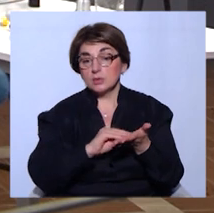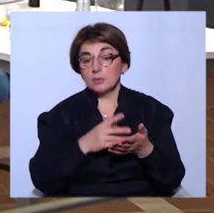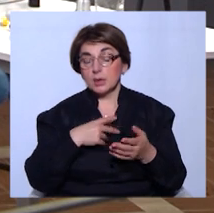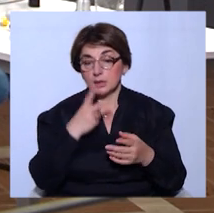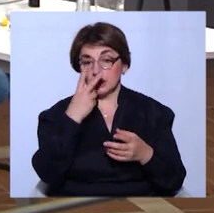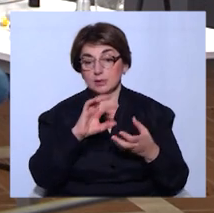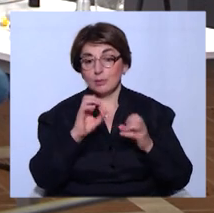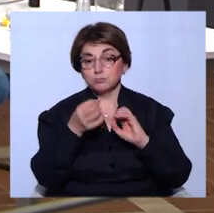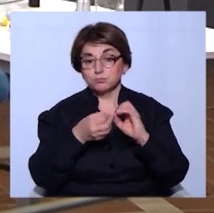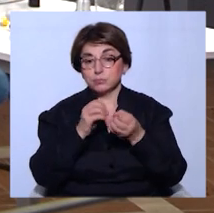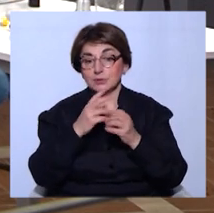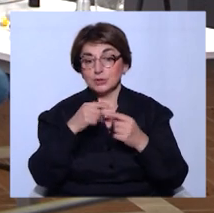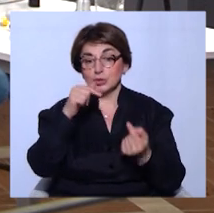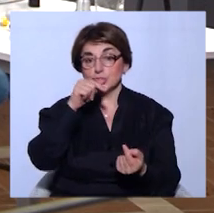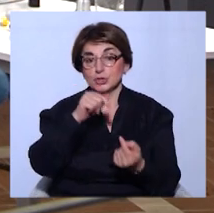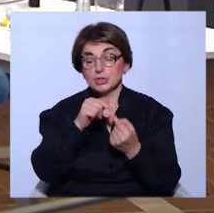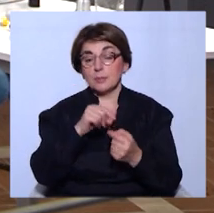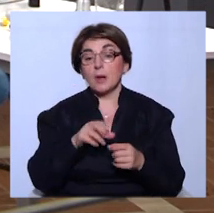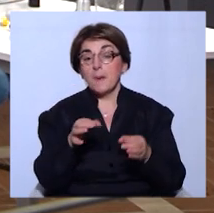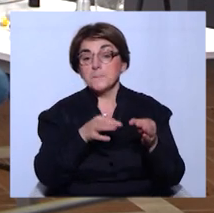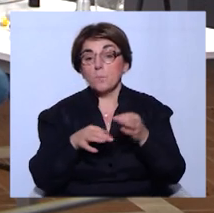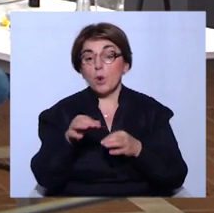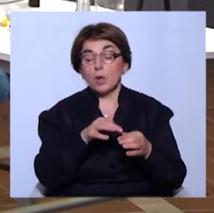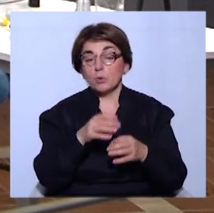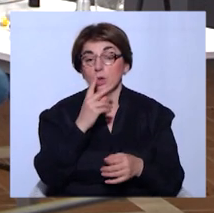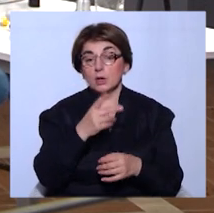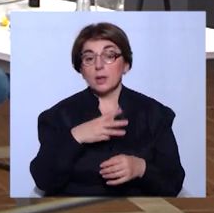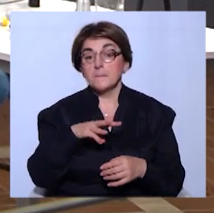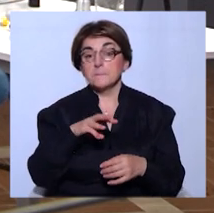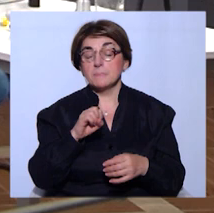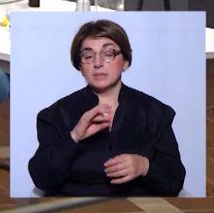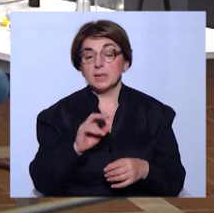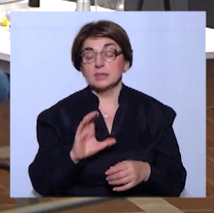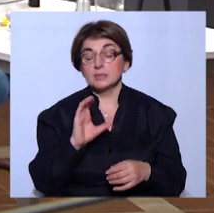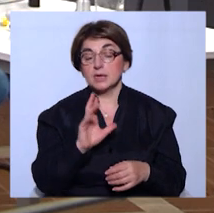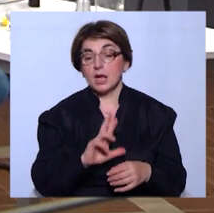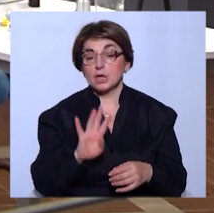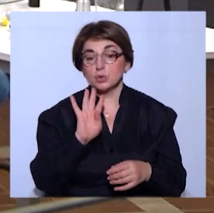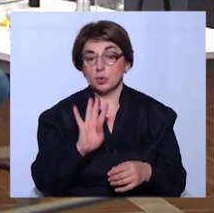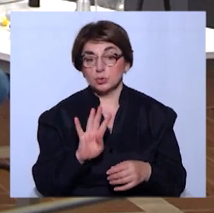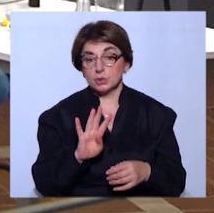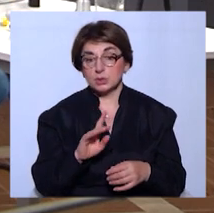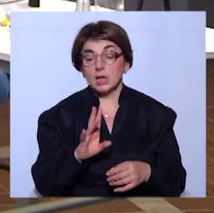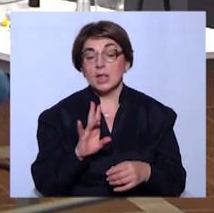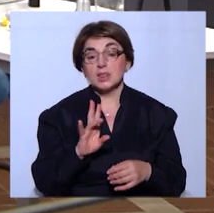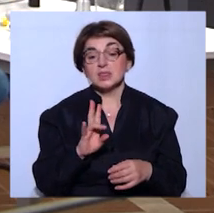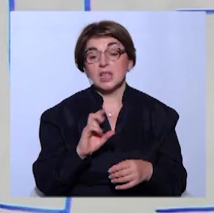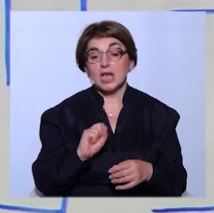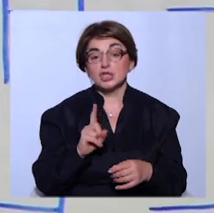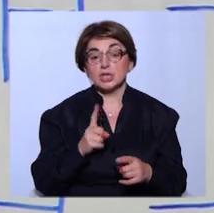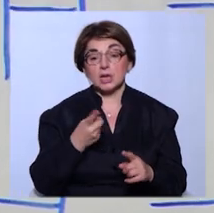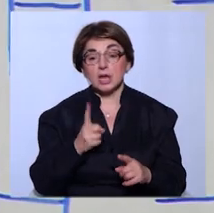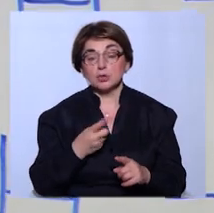აგიწყეთ შესაბამისი მოლეკულები. ნახეთ, მეთანი CH4 და ნაჯერია, რატომ ნახშირბადს